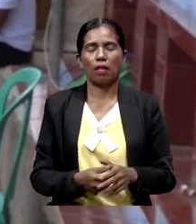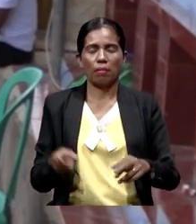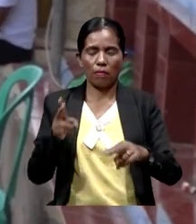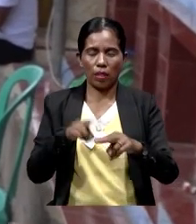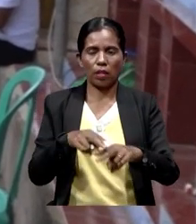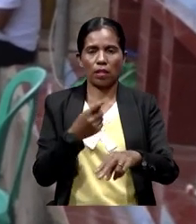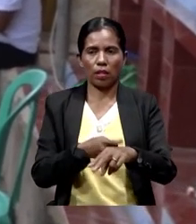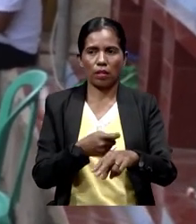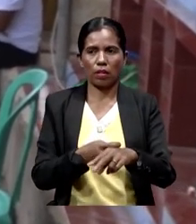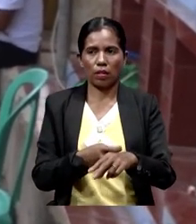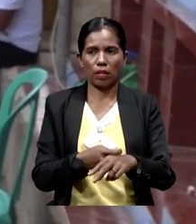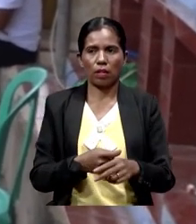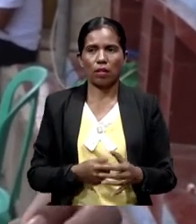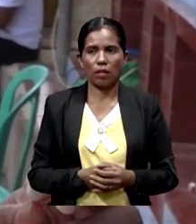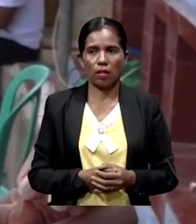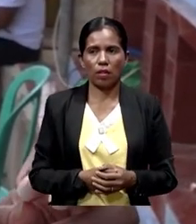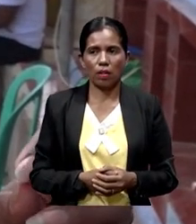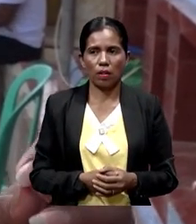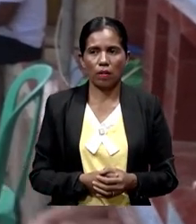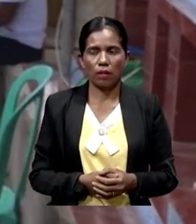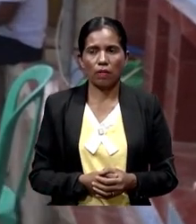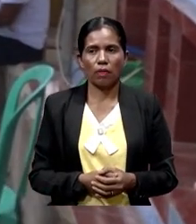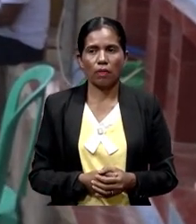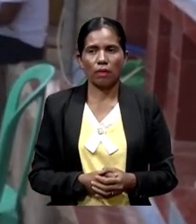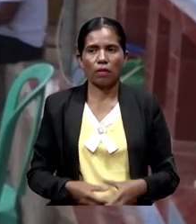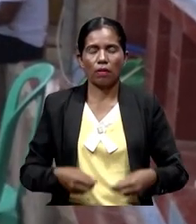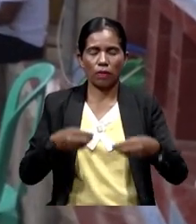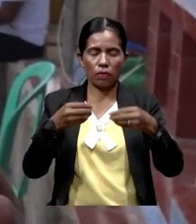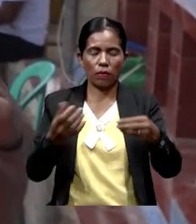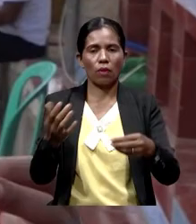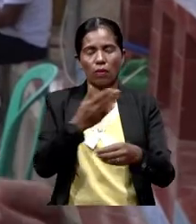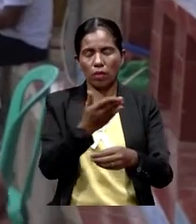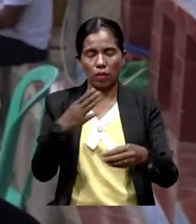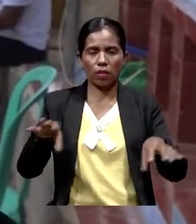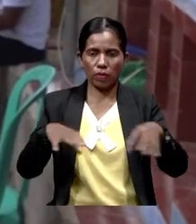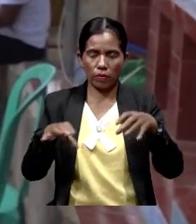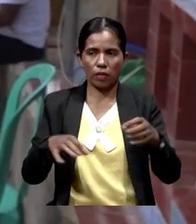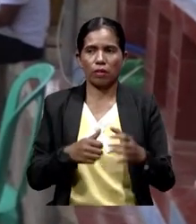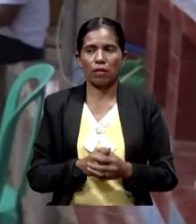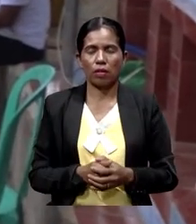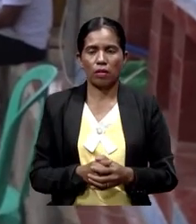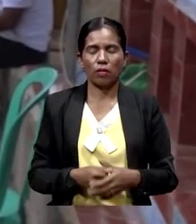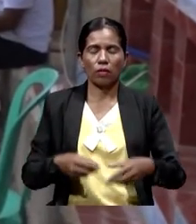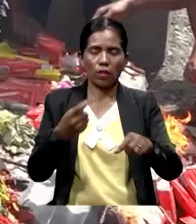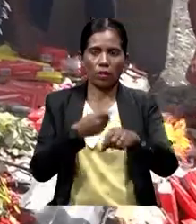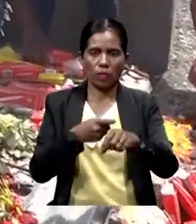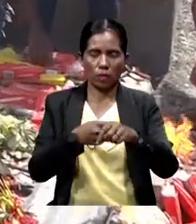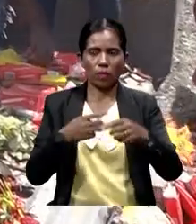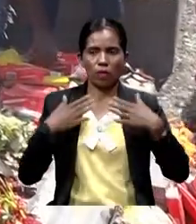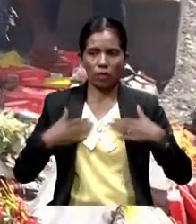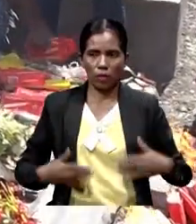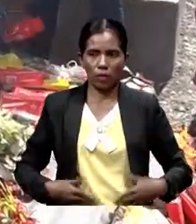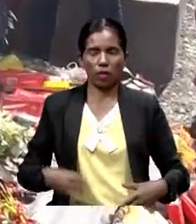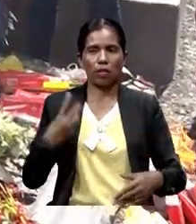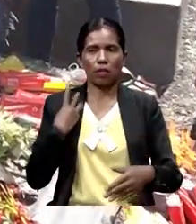E, ho 5-day work ou 4-day working, já, ne, pas ona ba ita